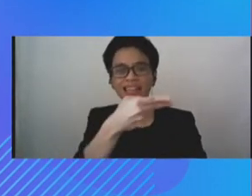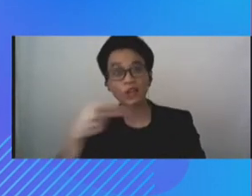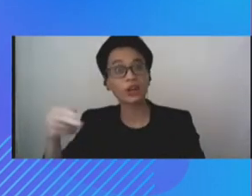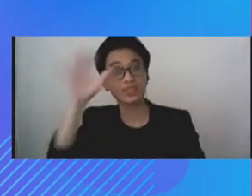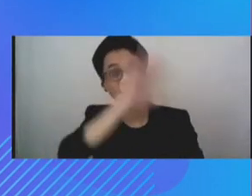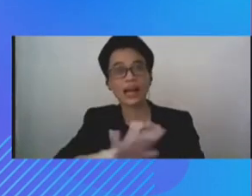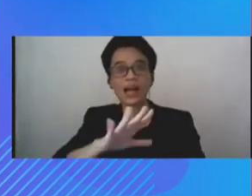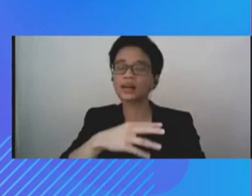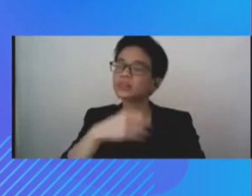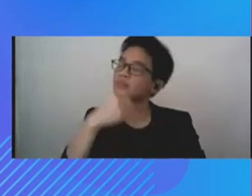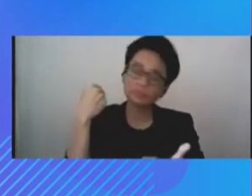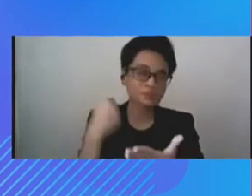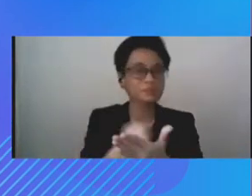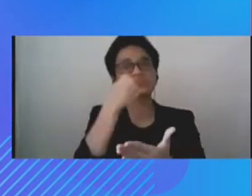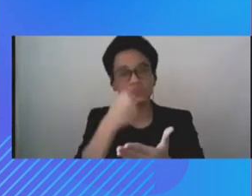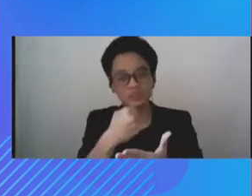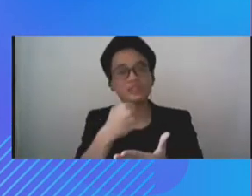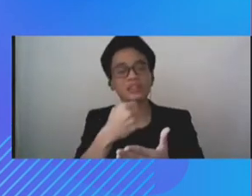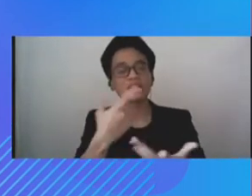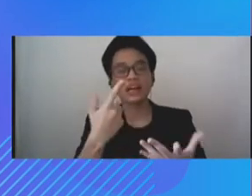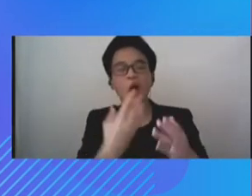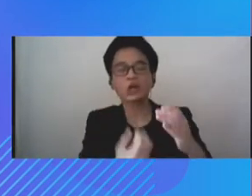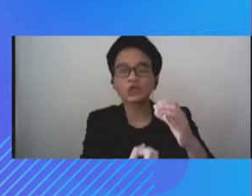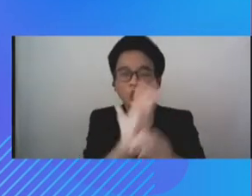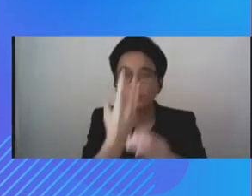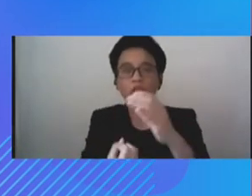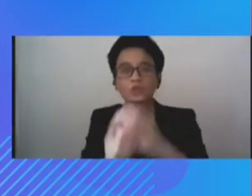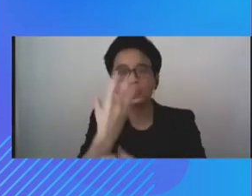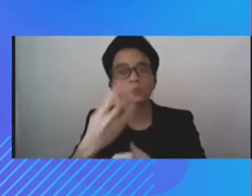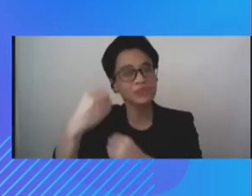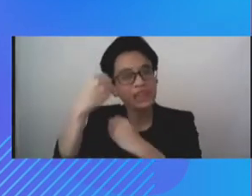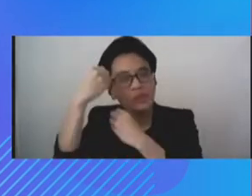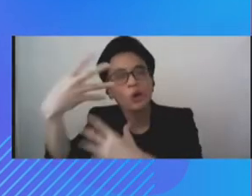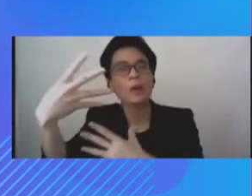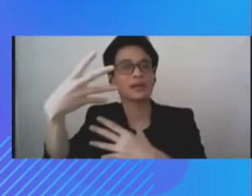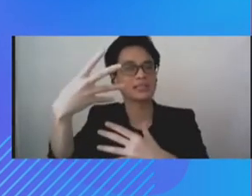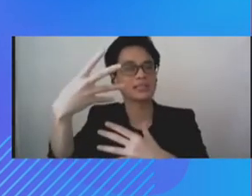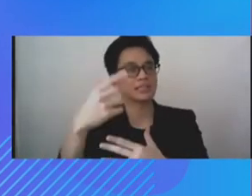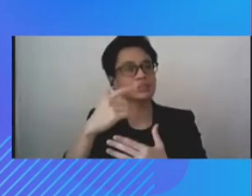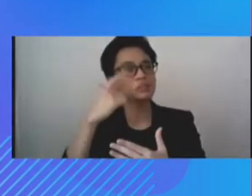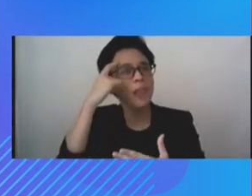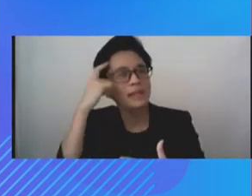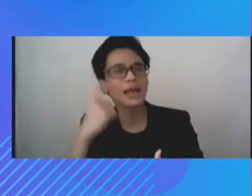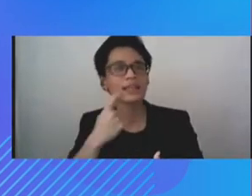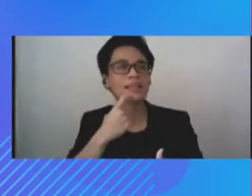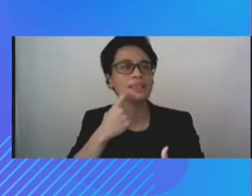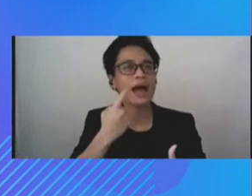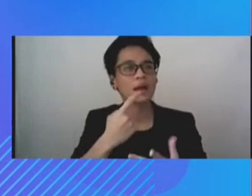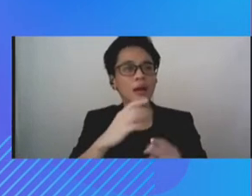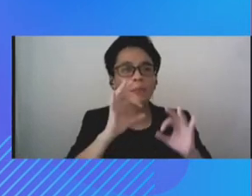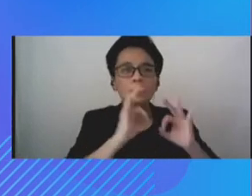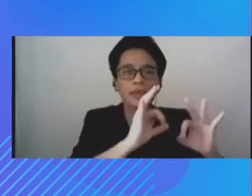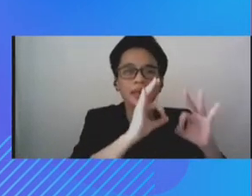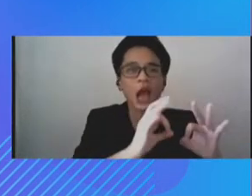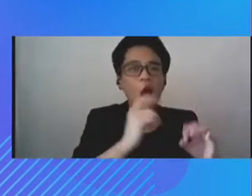untuk bagaimana cara mendidik anak tuli itu sangat sedikit gitu. Ya. Kebetulan ya, kebetulan alhamdulillah karena teman-teman